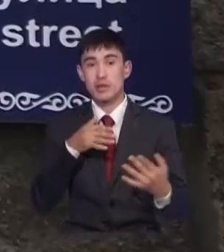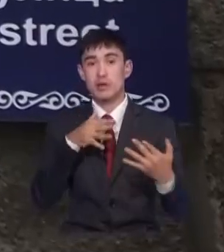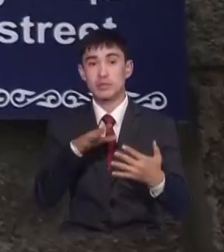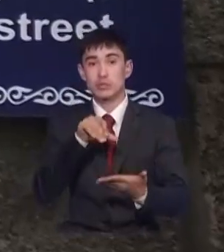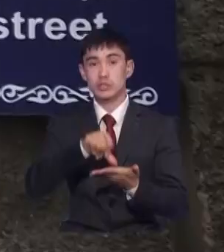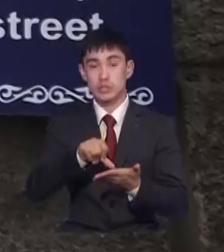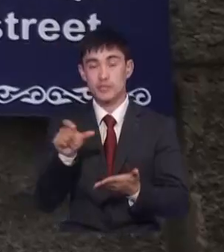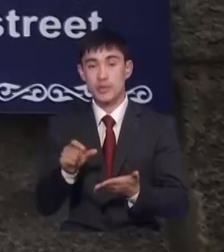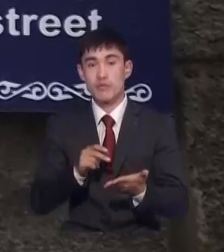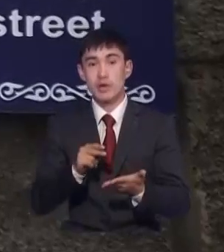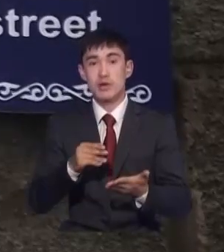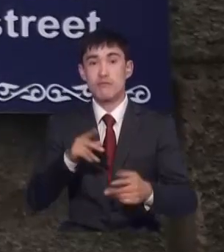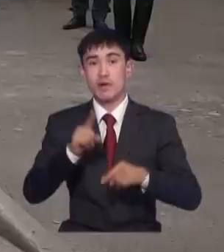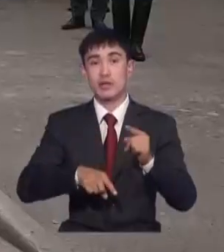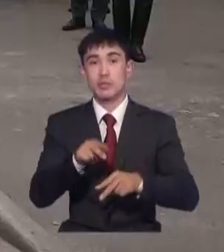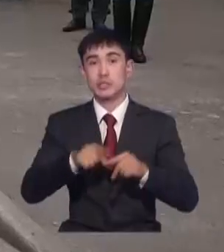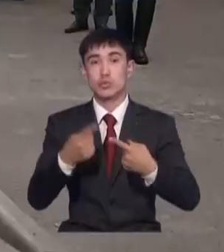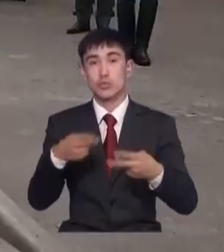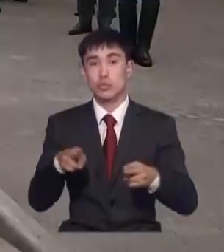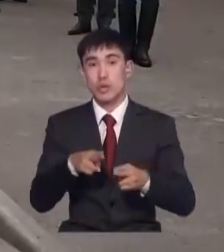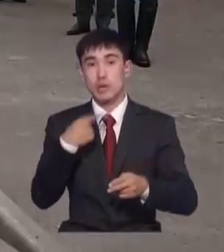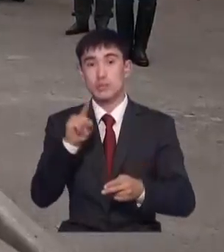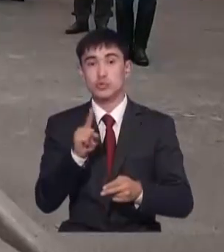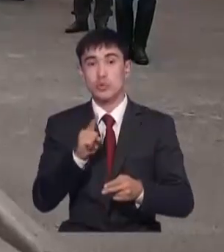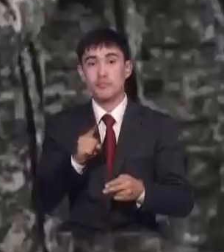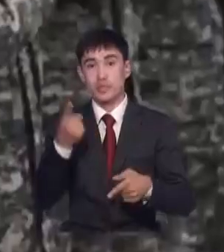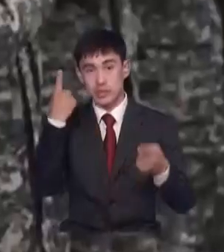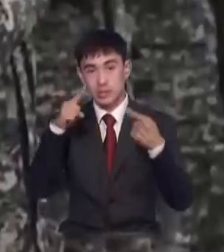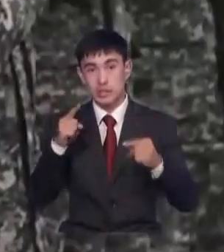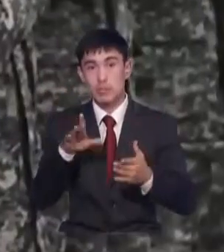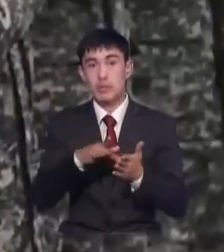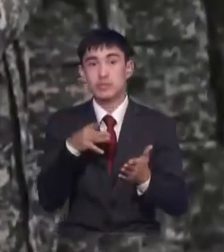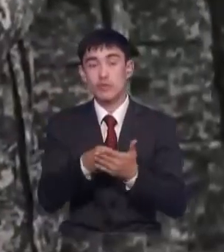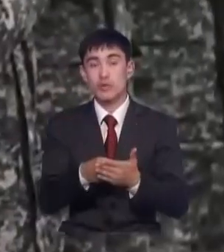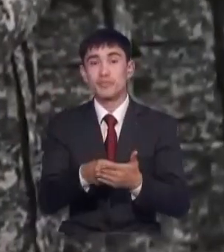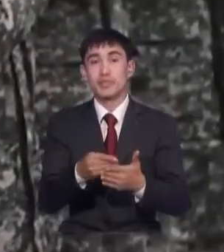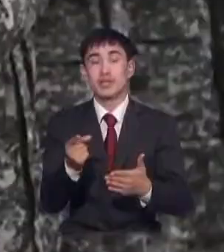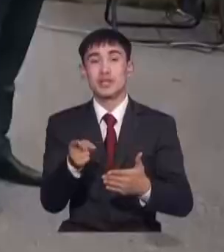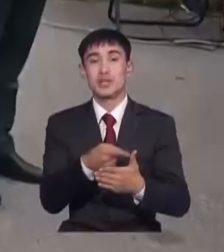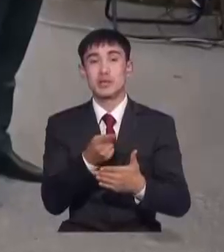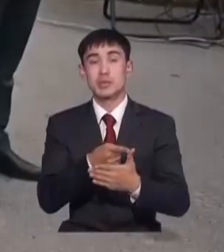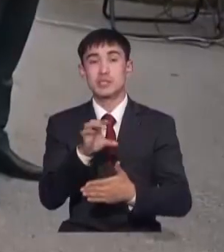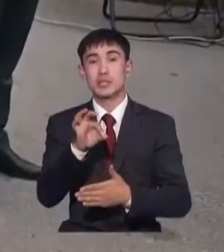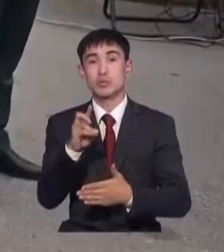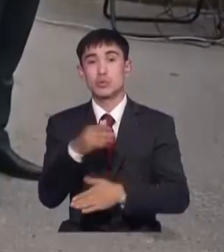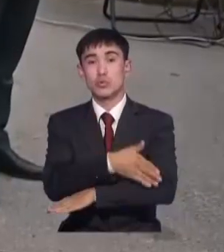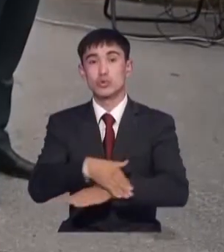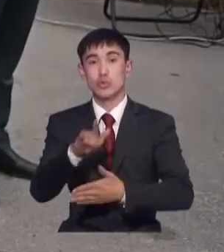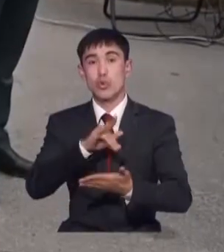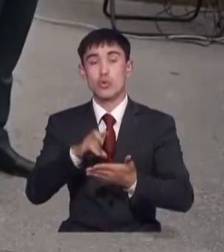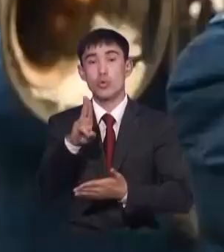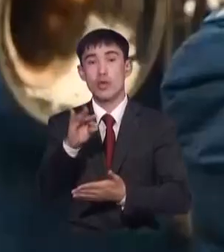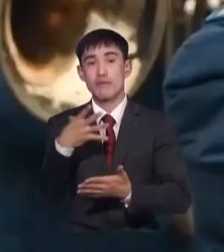а также воспитанники военно-патриотических клубов. Стоит отметить, что инициатива присвоить имя Сағадата Нұрмағамбетова – одно одной из улиц города